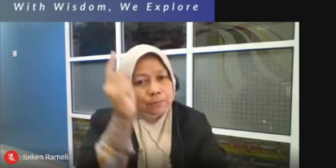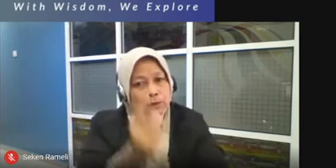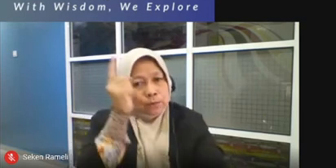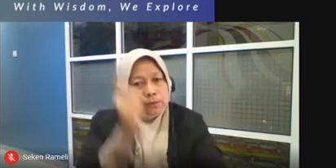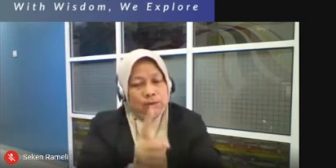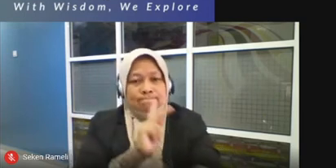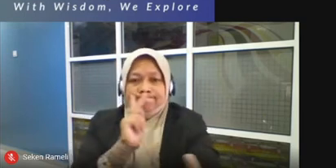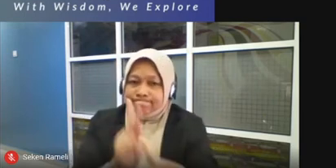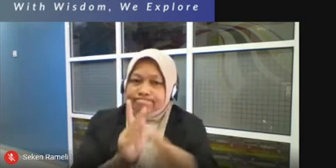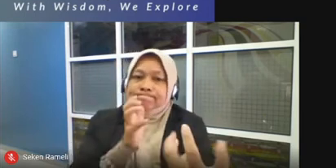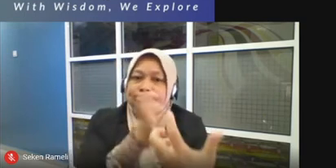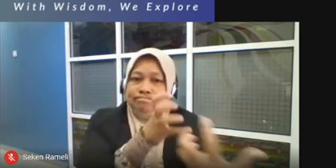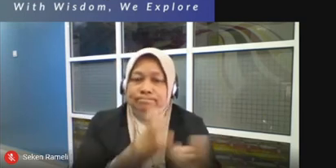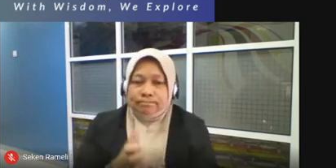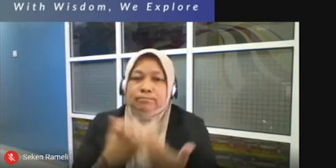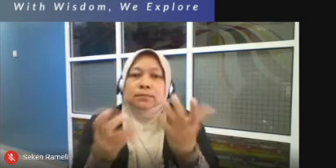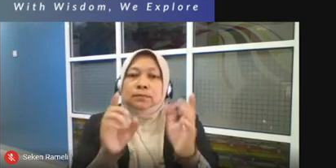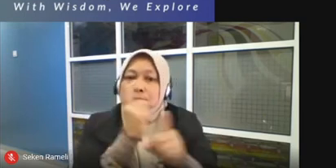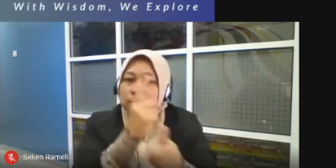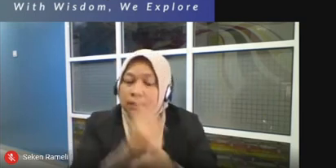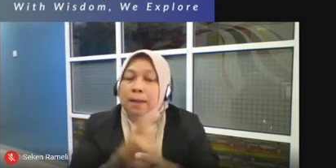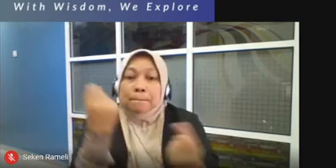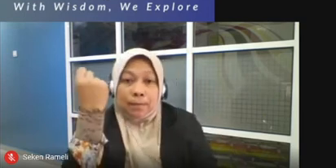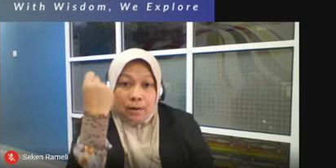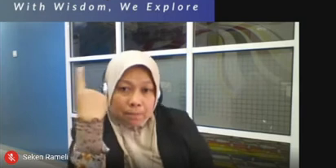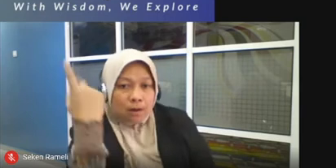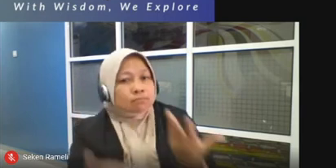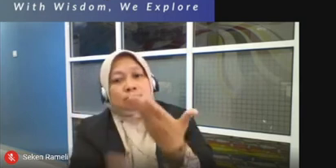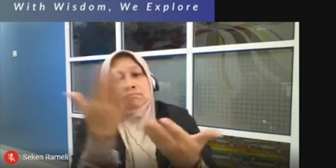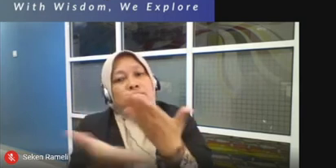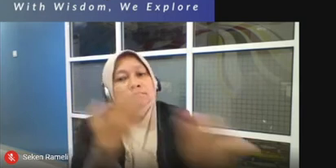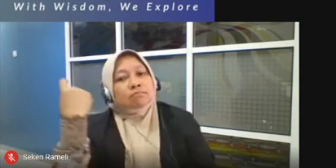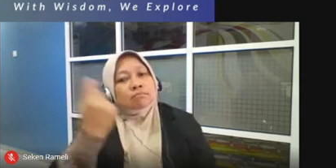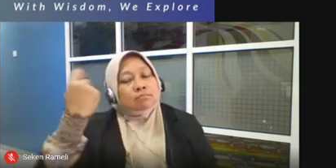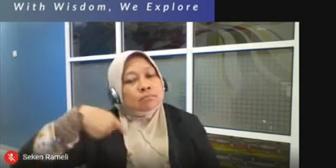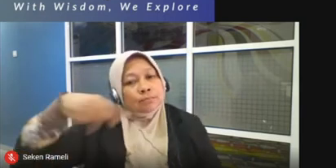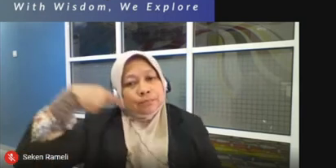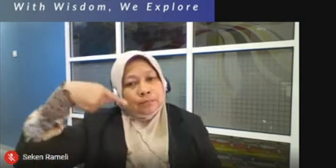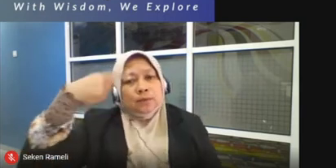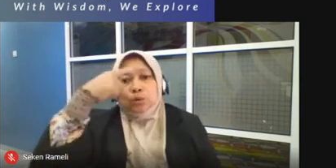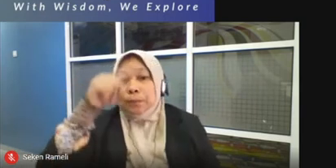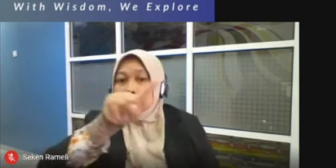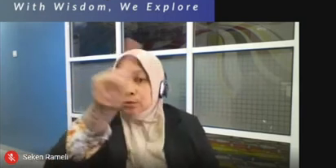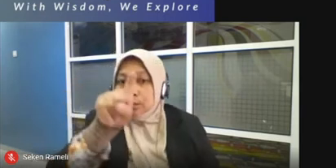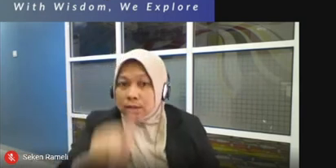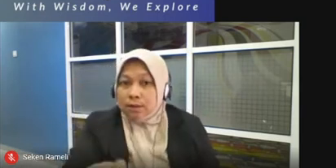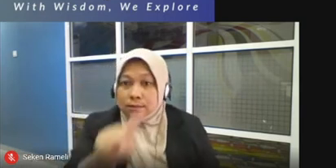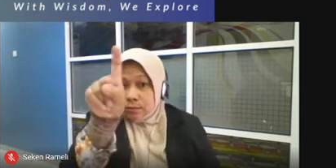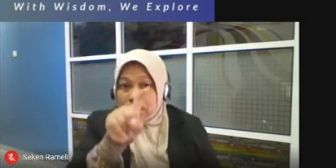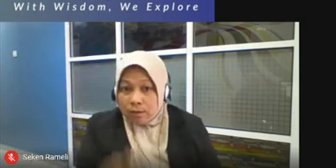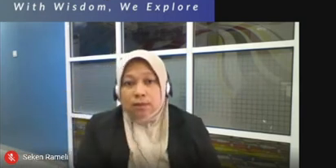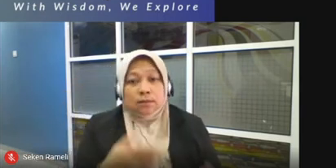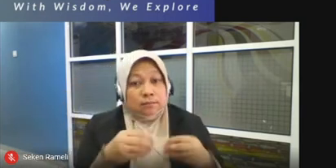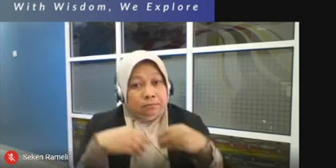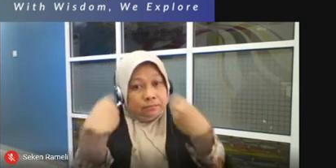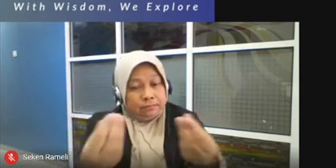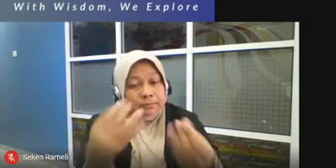tersebut dalam keadaan, dalam konteks yang boleh difahami oleh tuan-tuan perempuan, supaya soalan soalan yang diberi